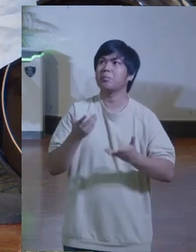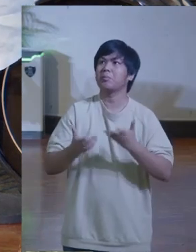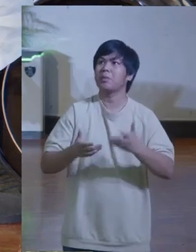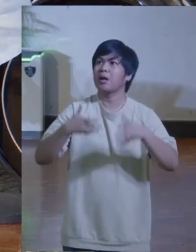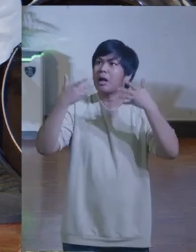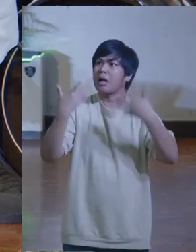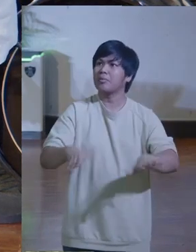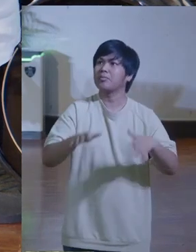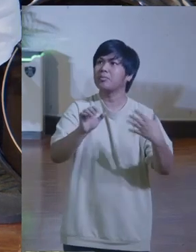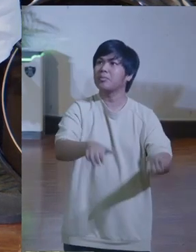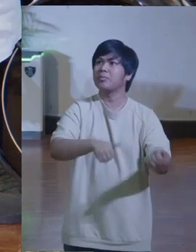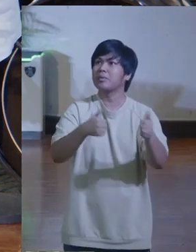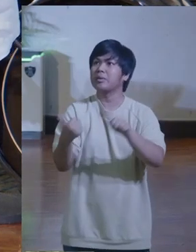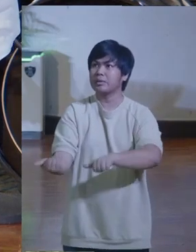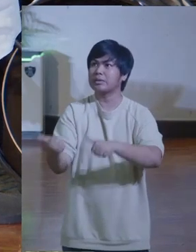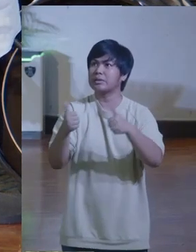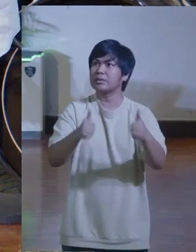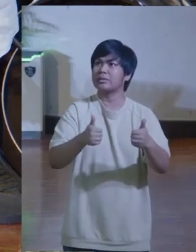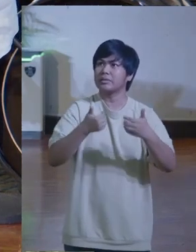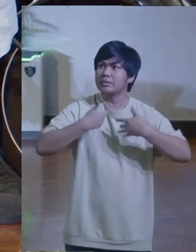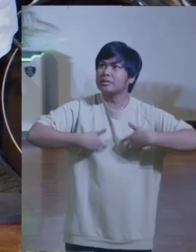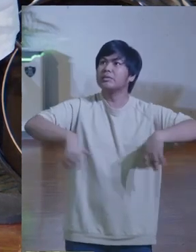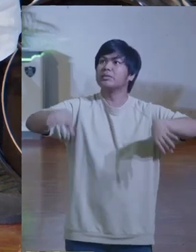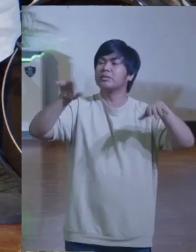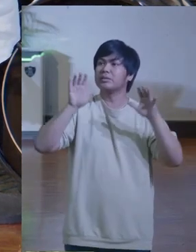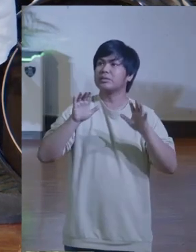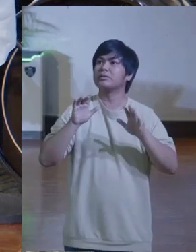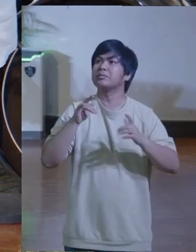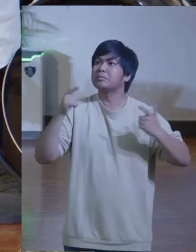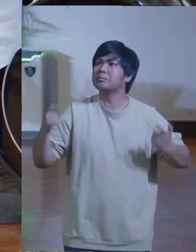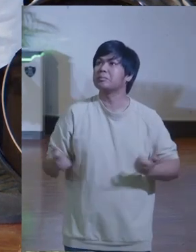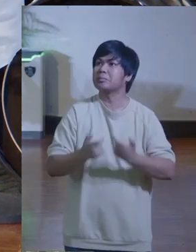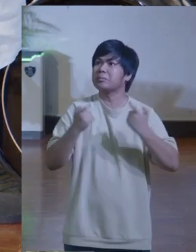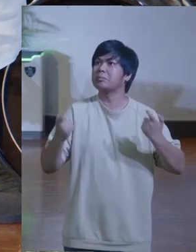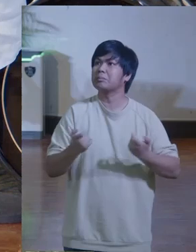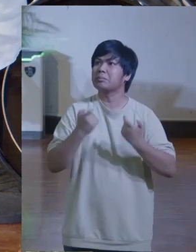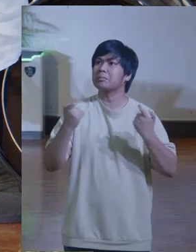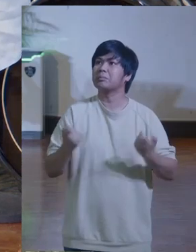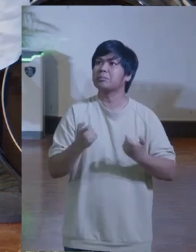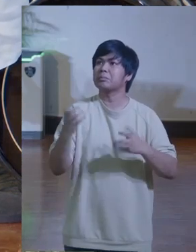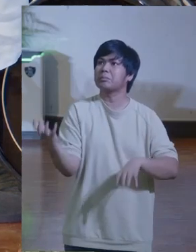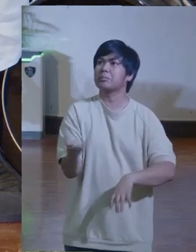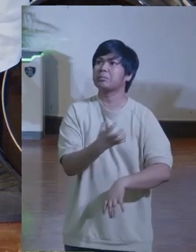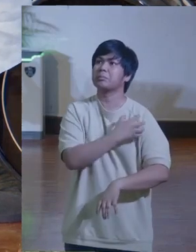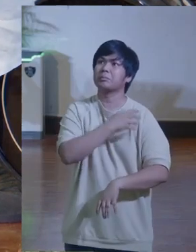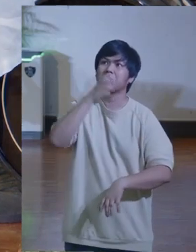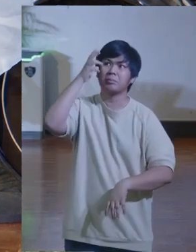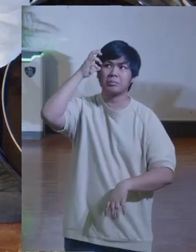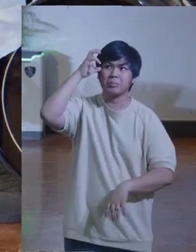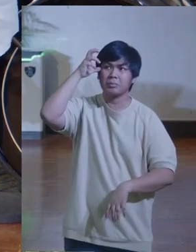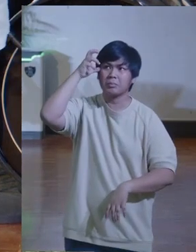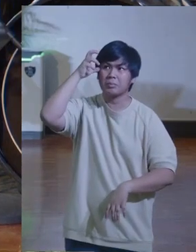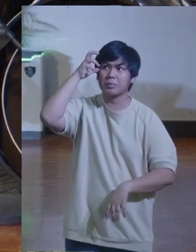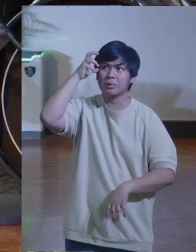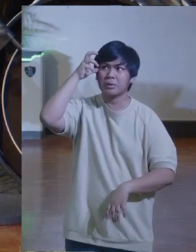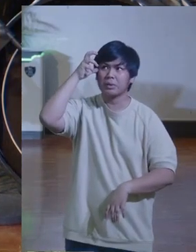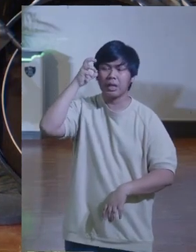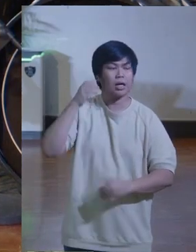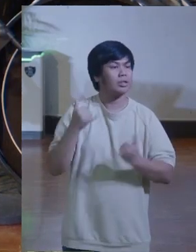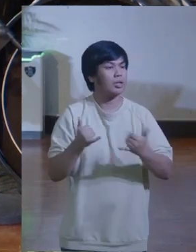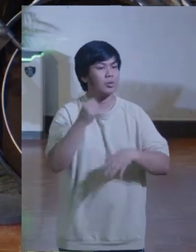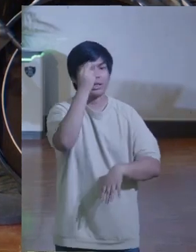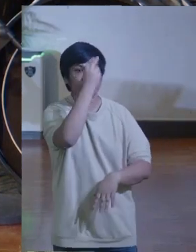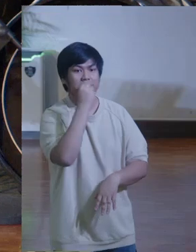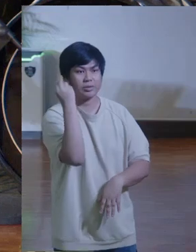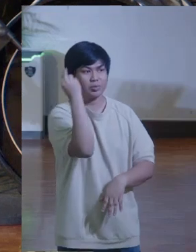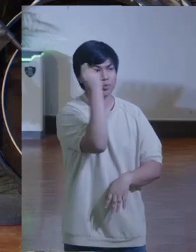after baptism, have delivered themselves up to the servitude of sin and the power of the devil. Para sa mga